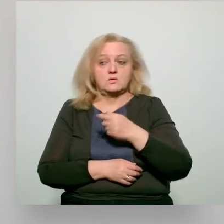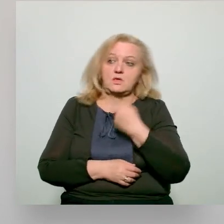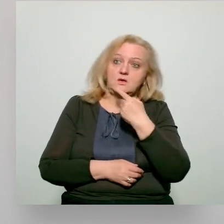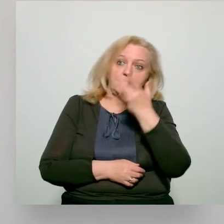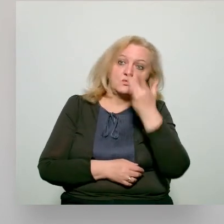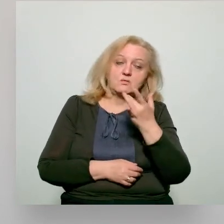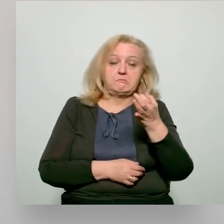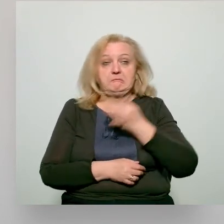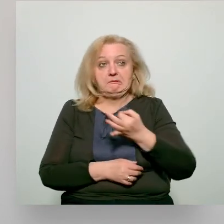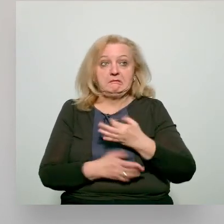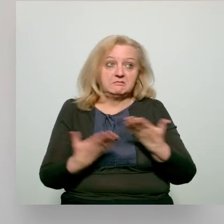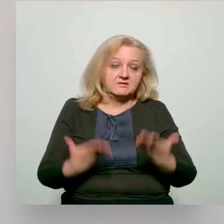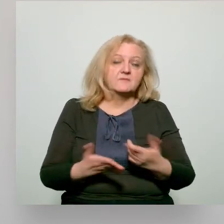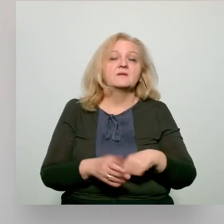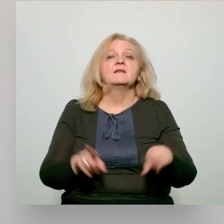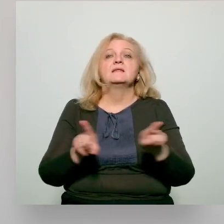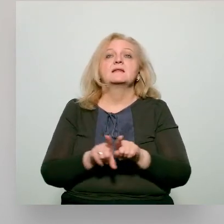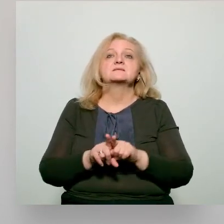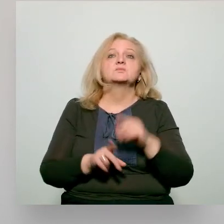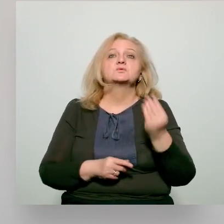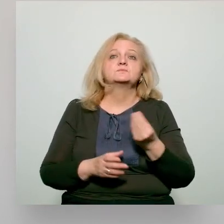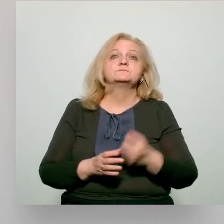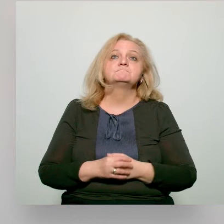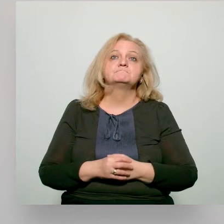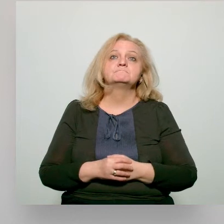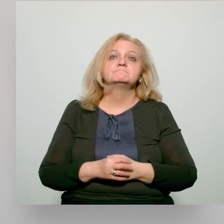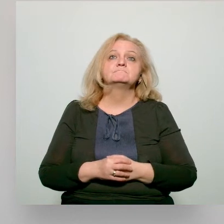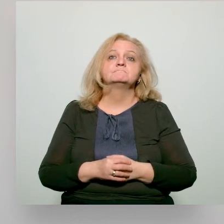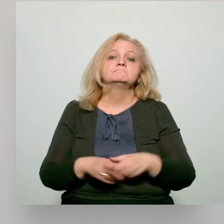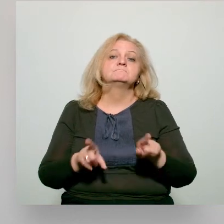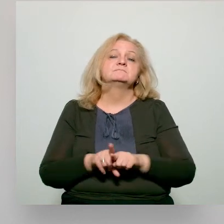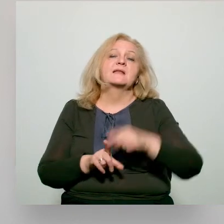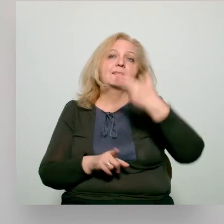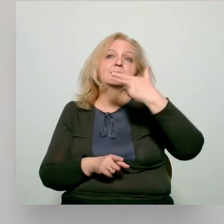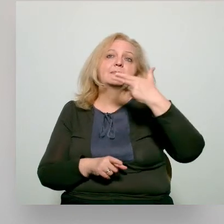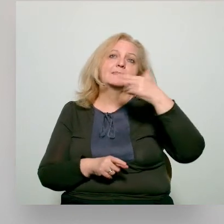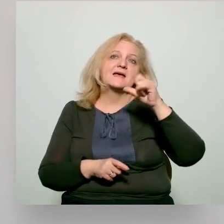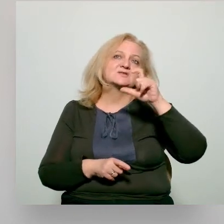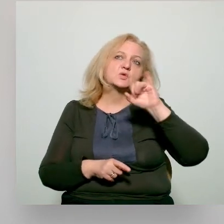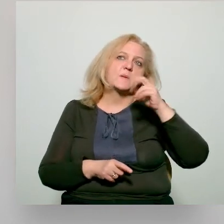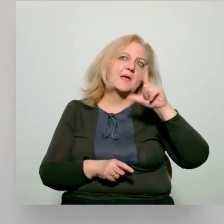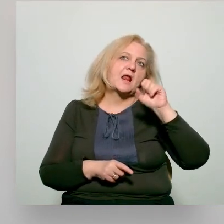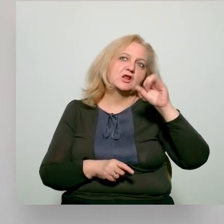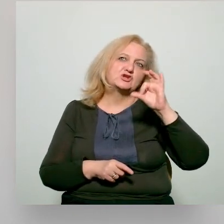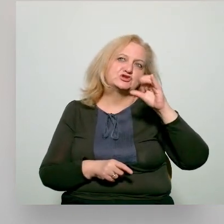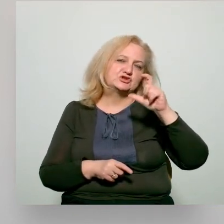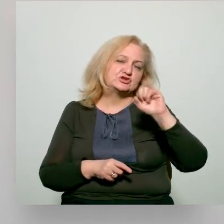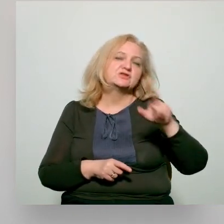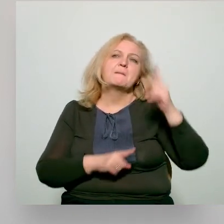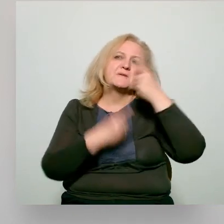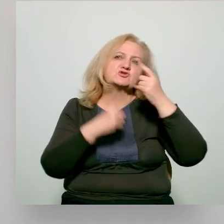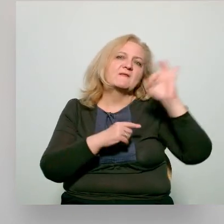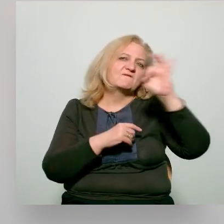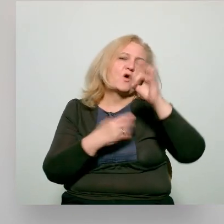rosyjski, o konflikt z nacjonalistami, o różne poglądy radykalne